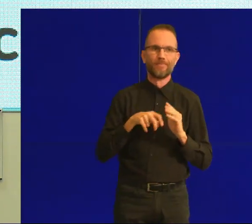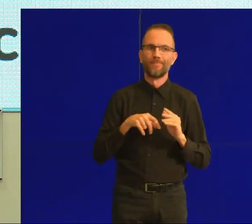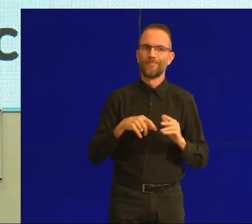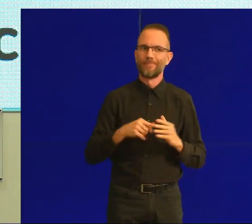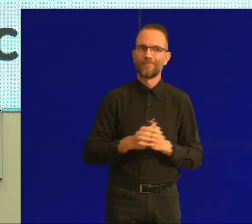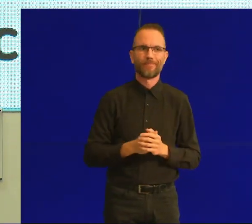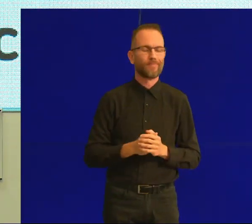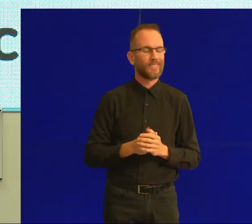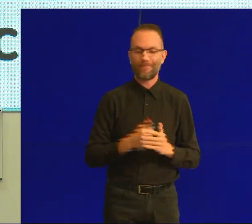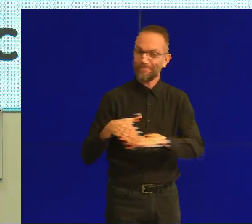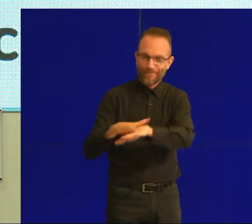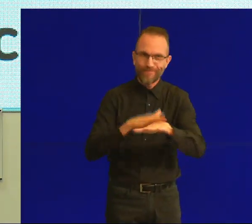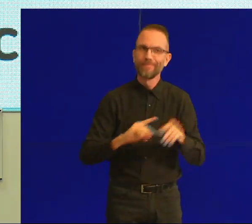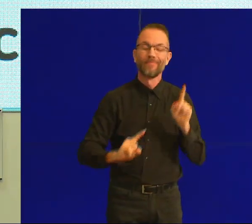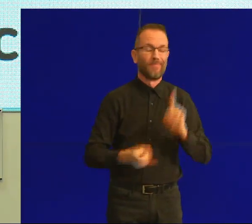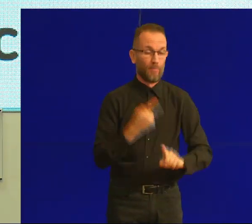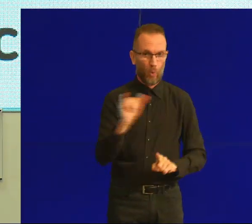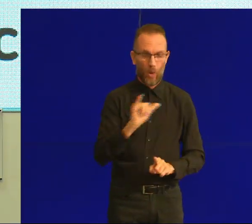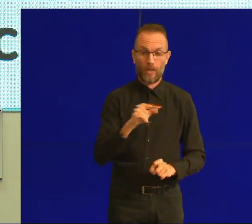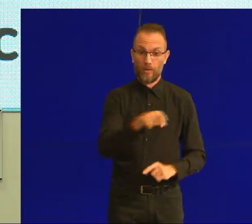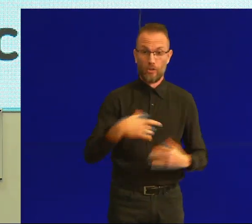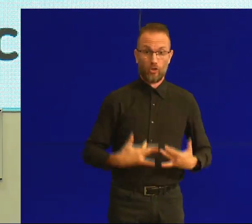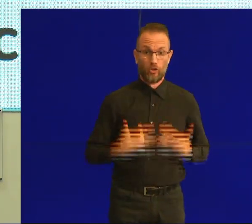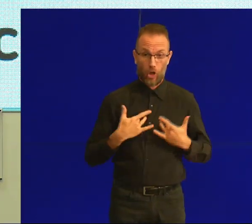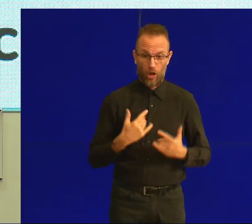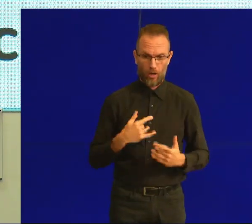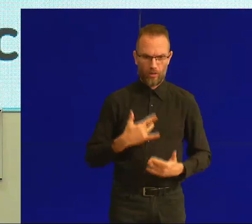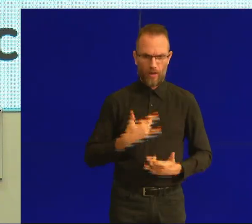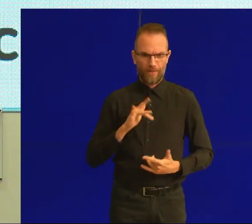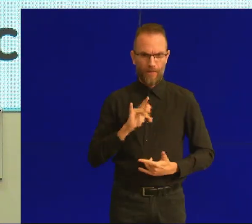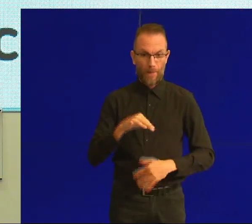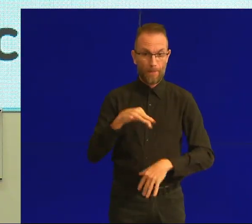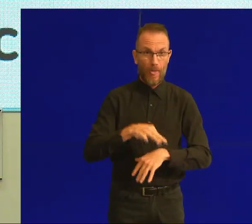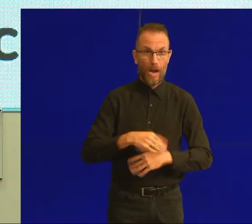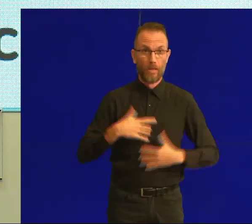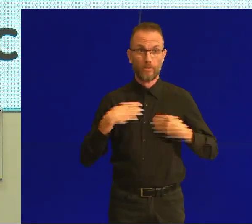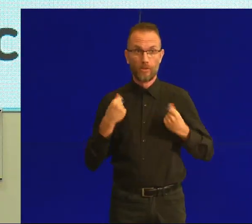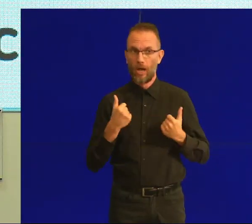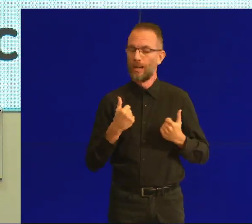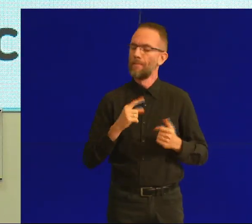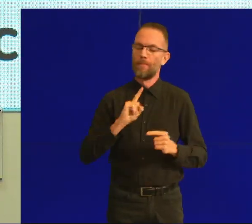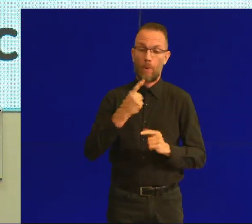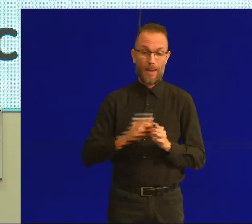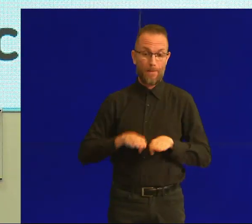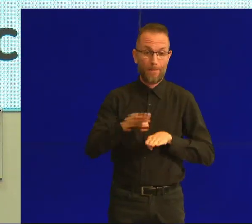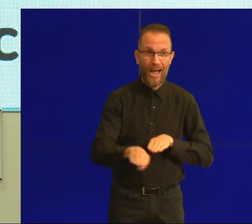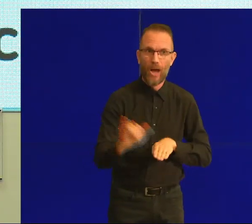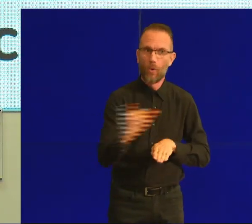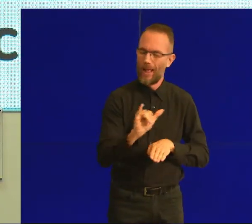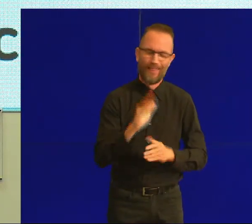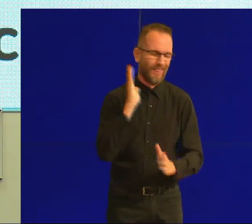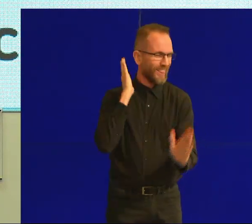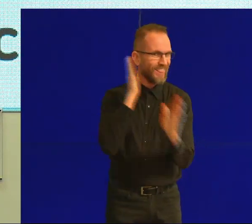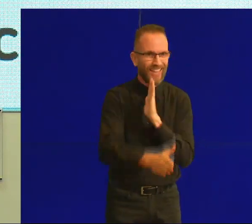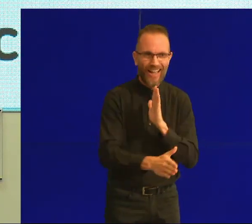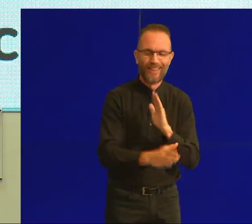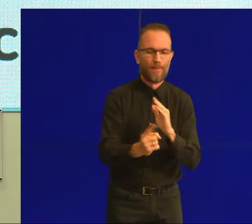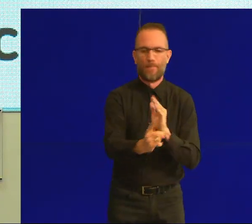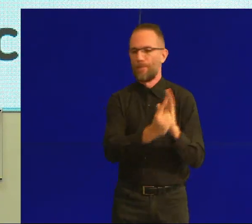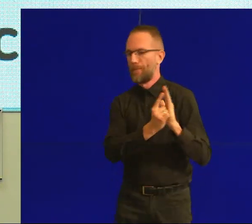réflexe le premier bons réflexes et de s'isoler des autres de faire attention de ne pas rentrer en contact avec des avec d'autres personnes